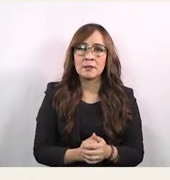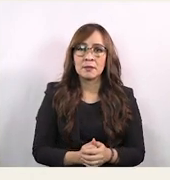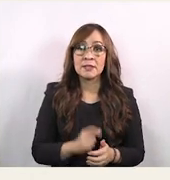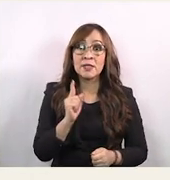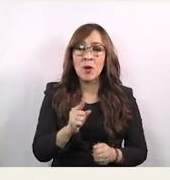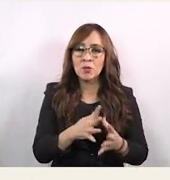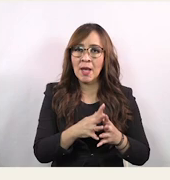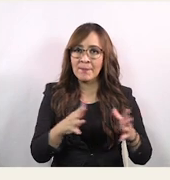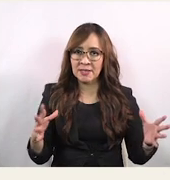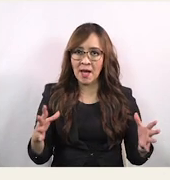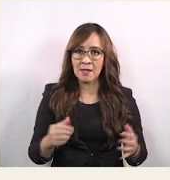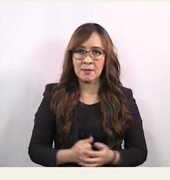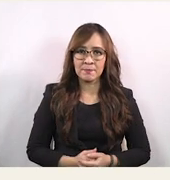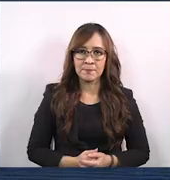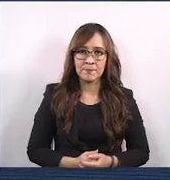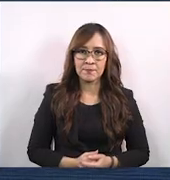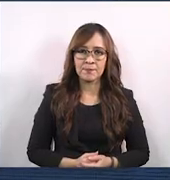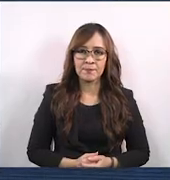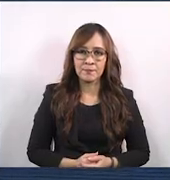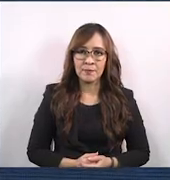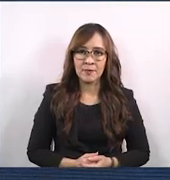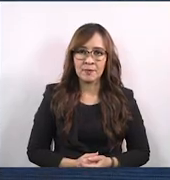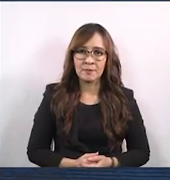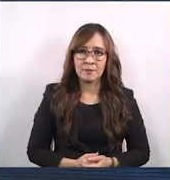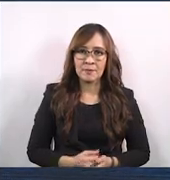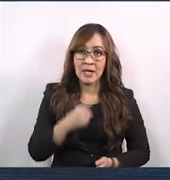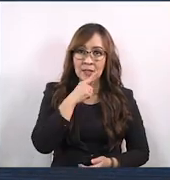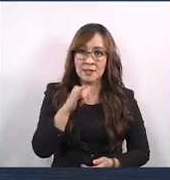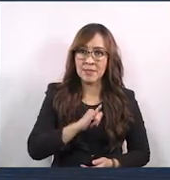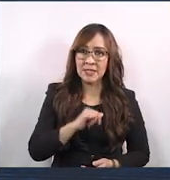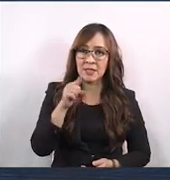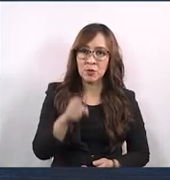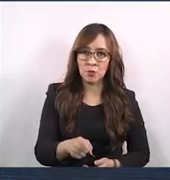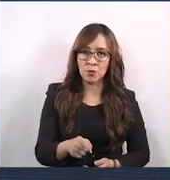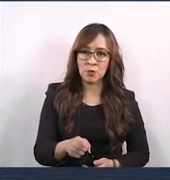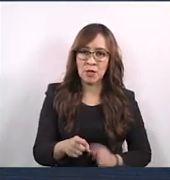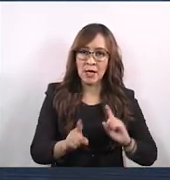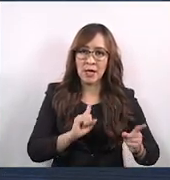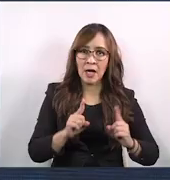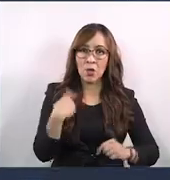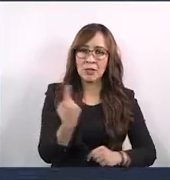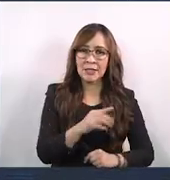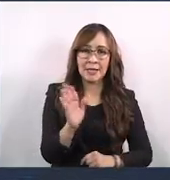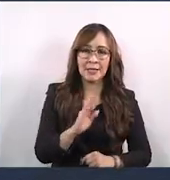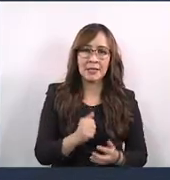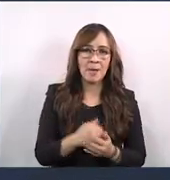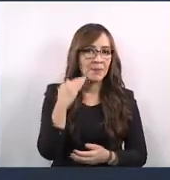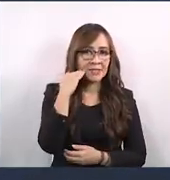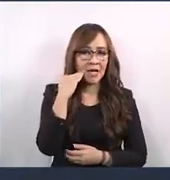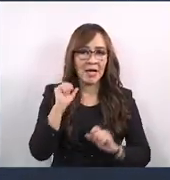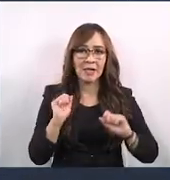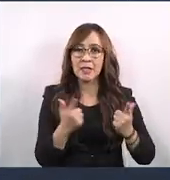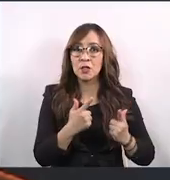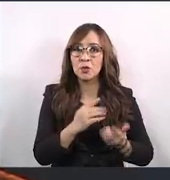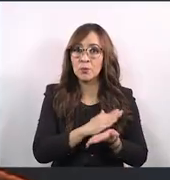Hai dan lawan dengan kekudusan Kalau yang seperti ini Hai kalau kita nggak jaga hidup kudus